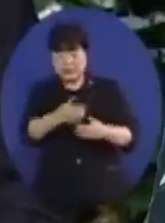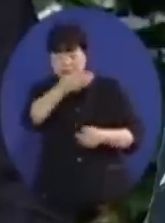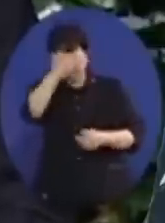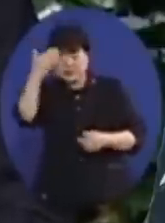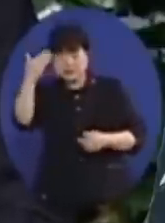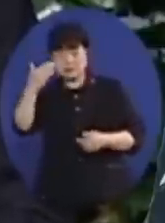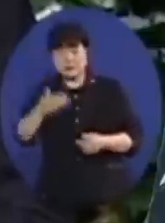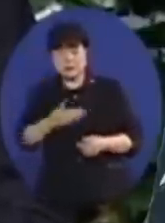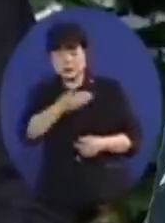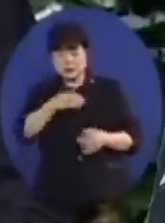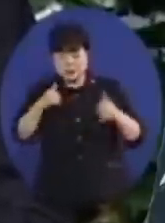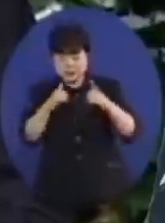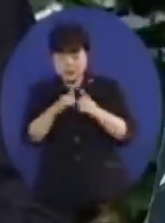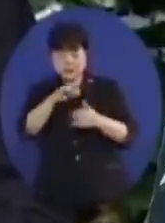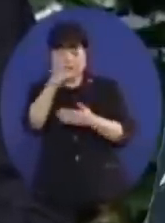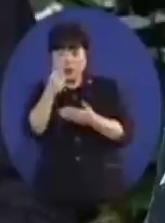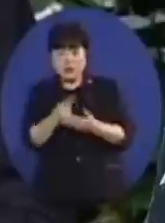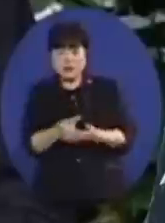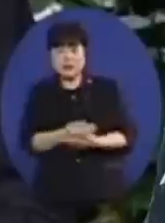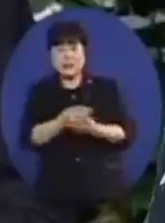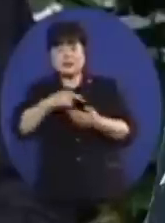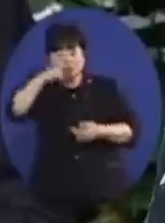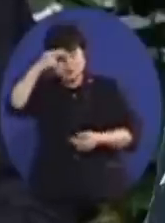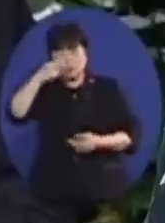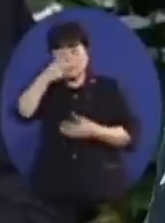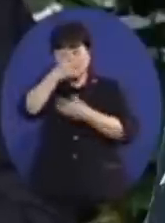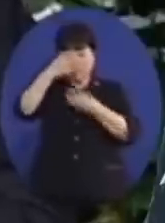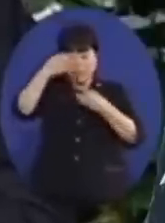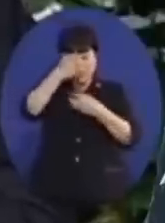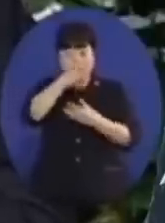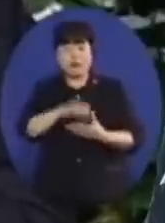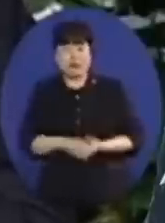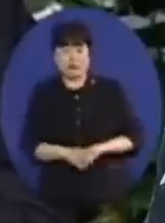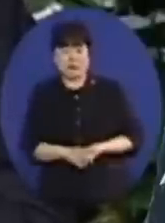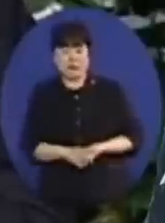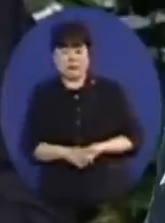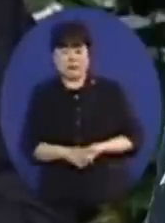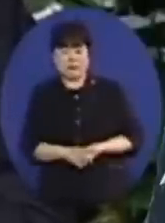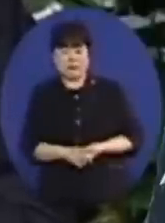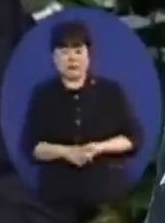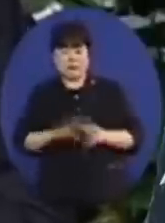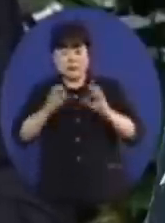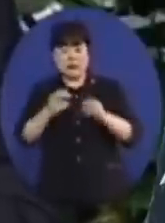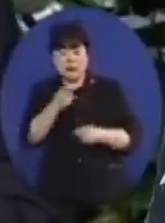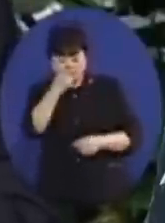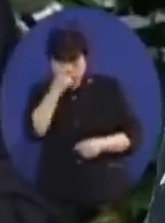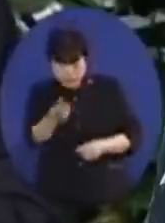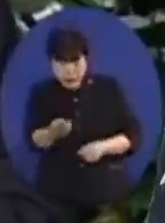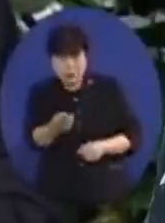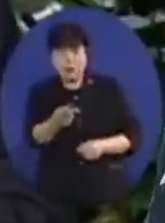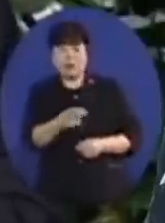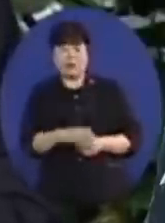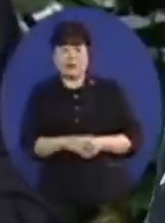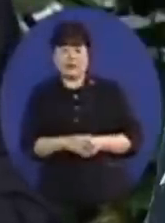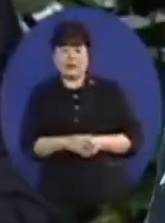전쟁에서 돌아와서 대낮부터 술주정뱅이가 되고 말하는 부패하고